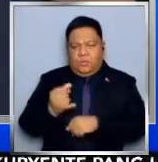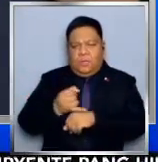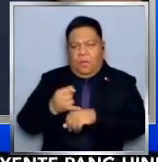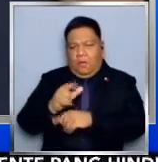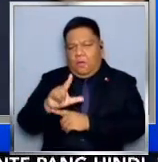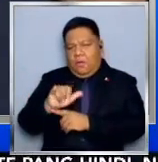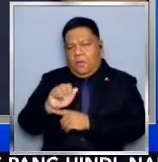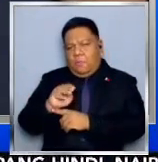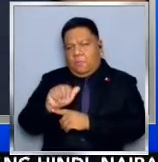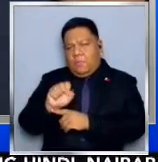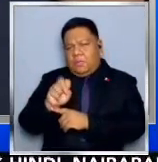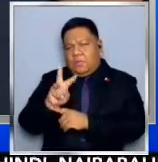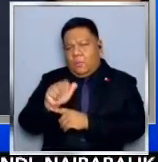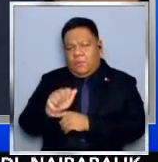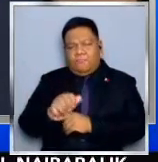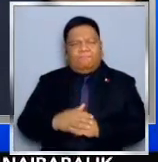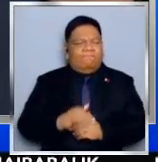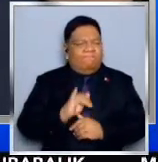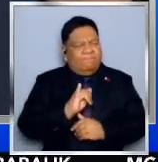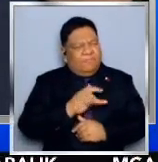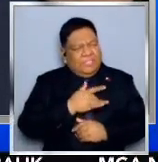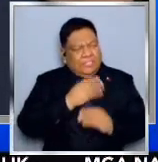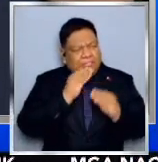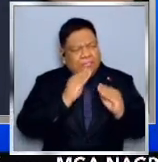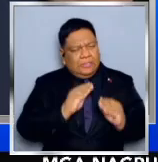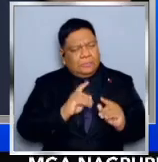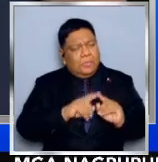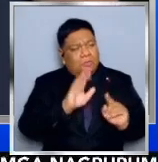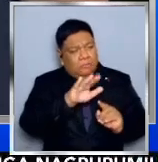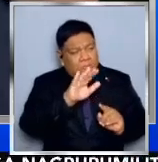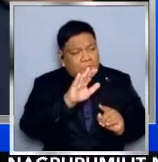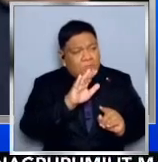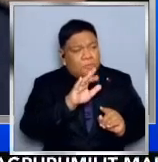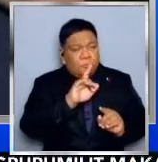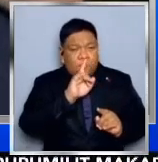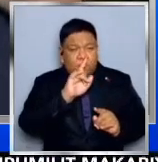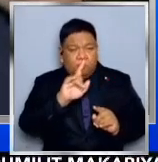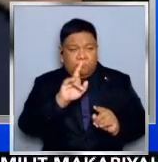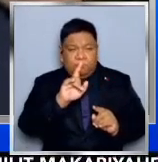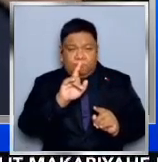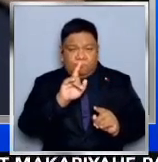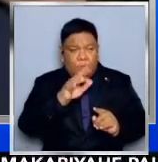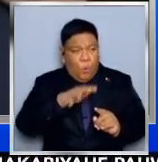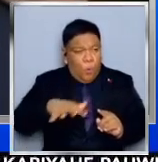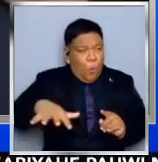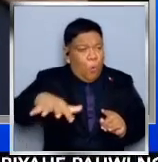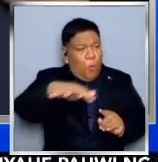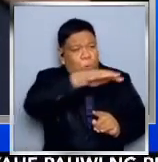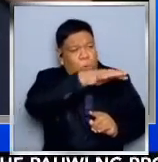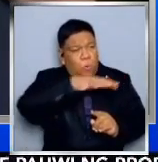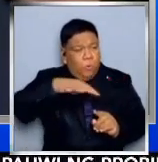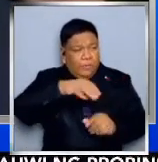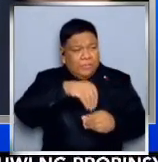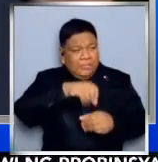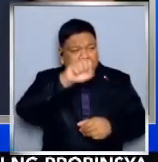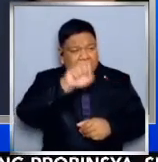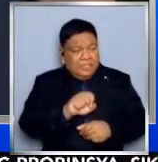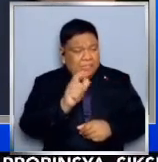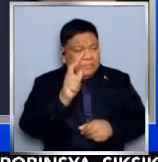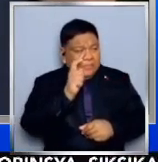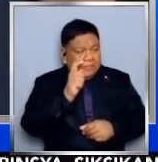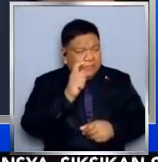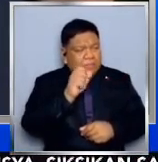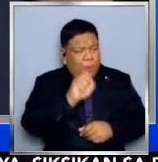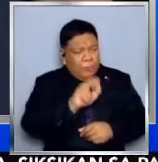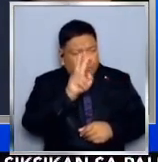Nakakalungkot sabihin nito, pero Jonathan, alam mo, sa buong lugar na yan, sa southern Visayas at pati